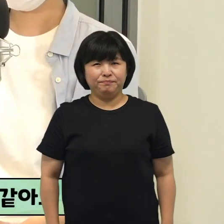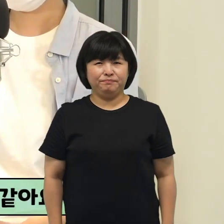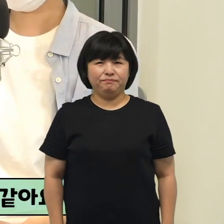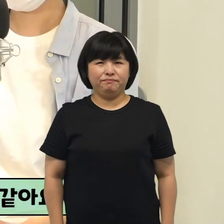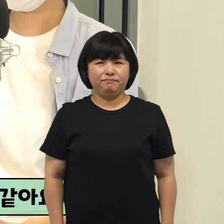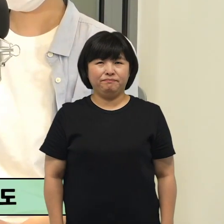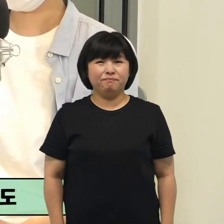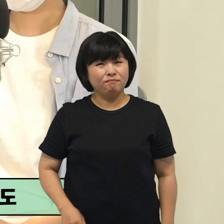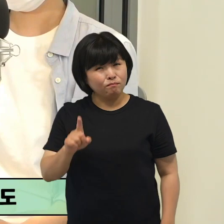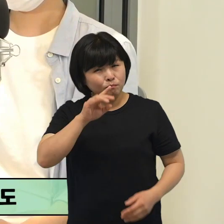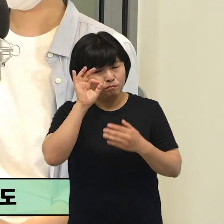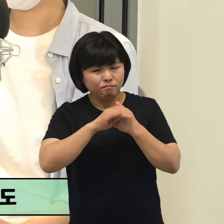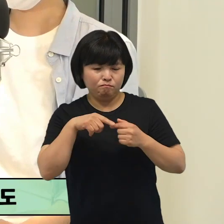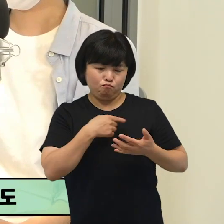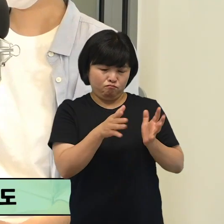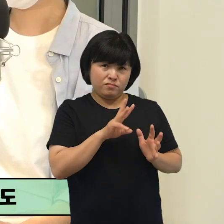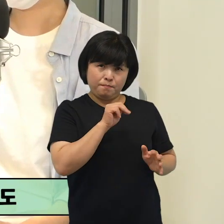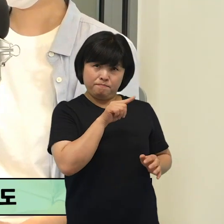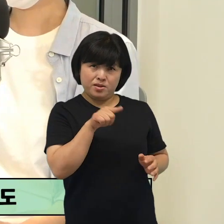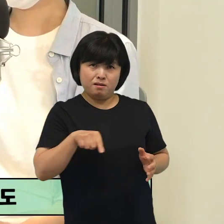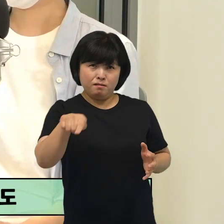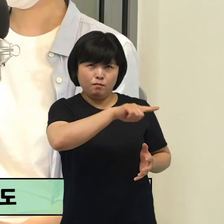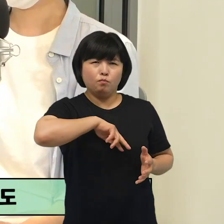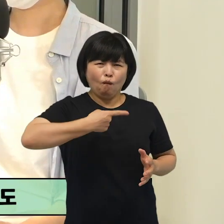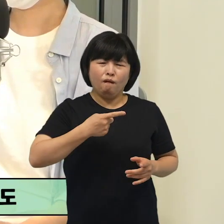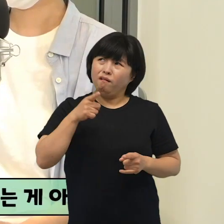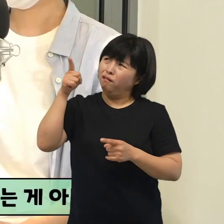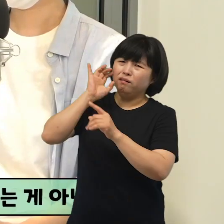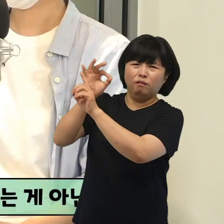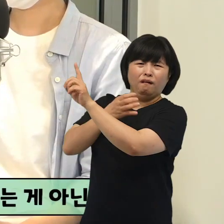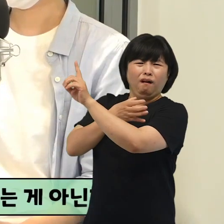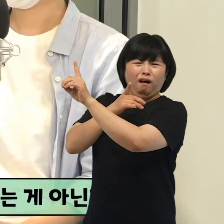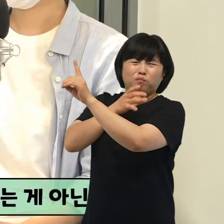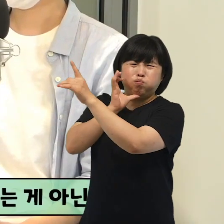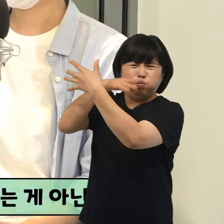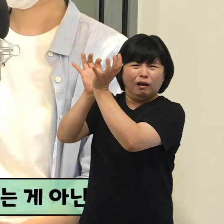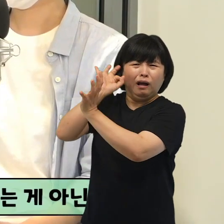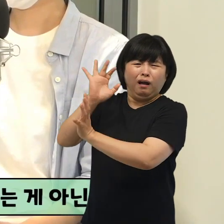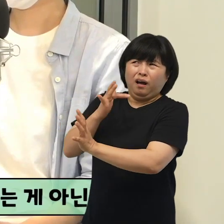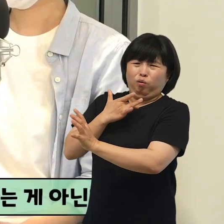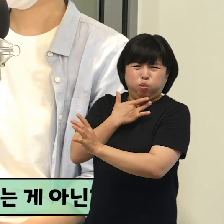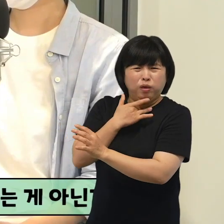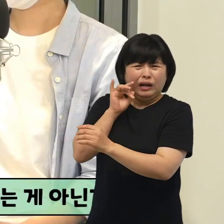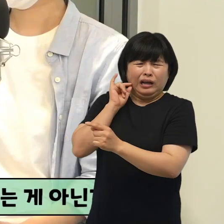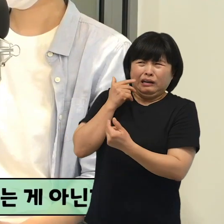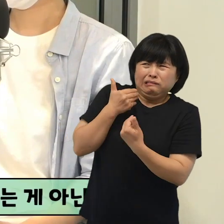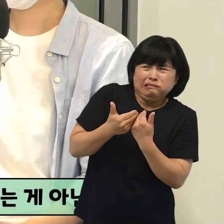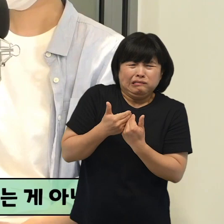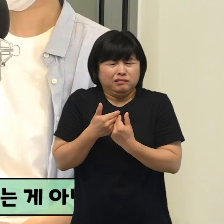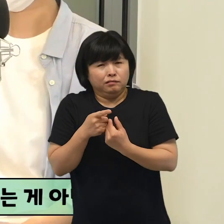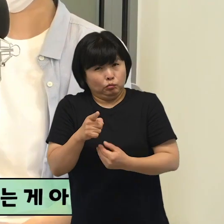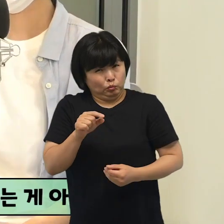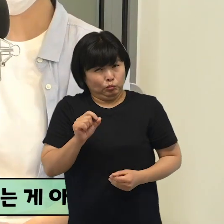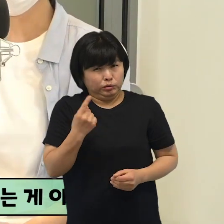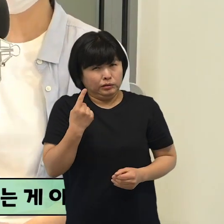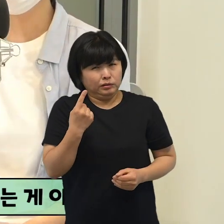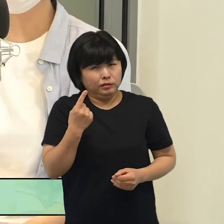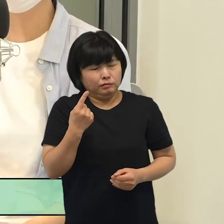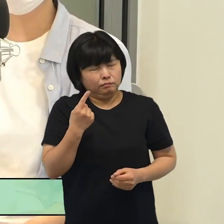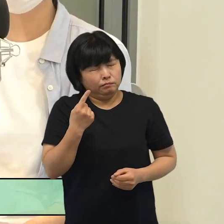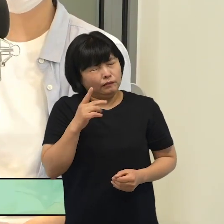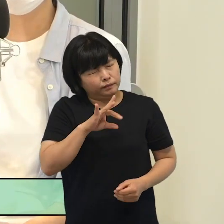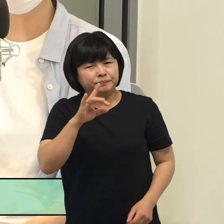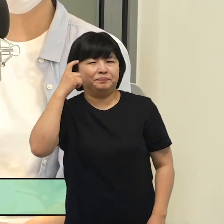같아요. 그래서 이런 걸 보면은 이제 우리 세대도 기성세대들을 되게 혐오하고 좀 갈등을 조장하는 게 아닌가